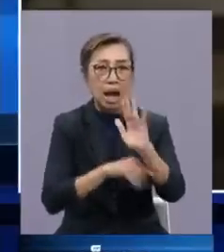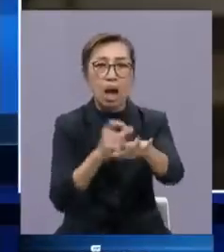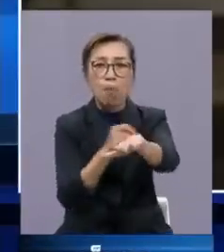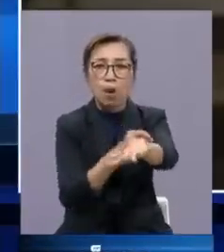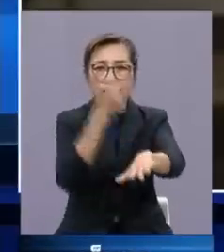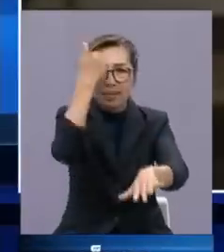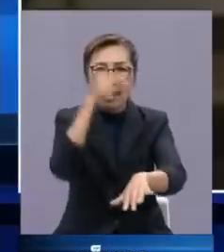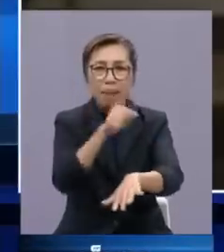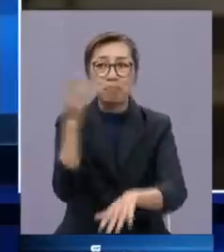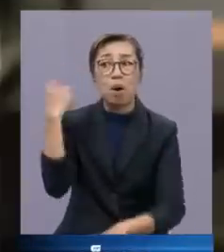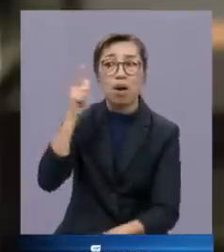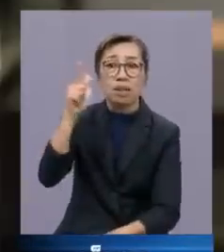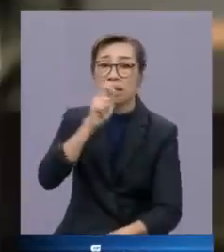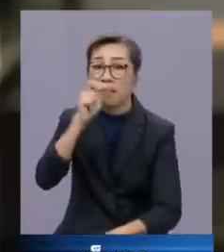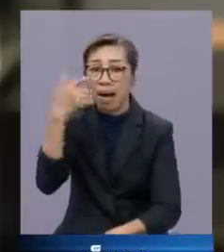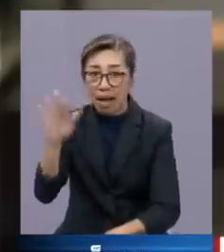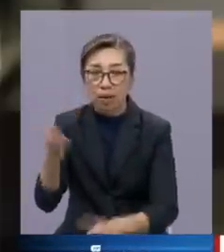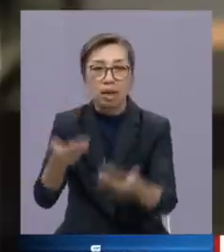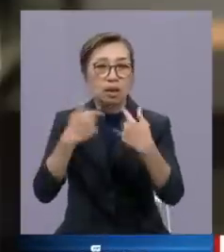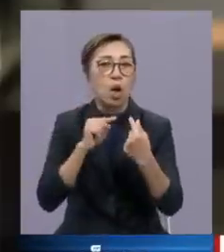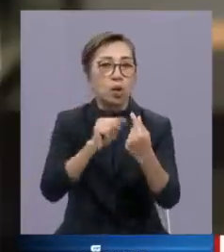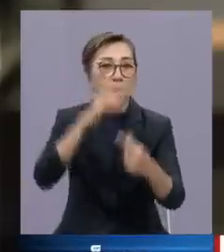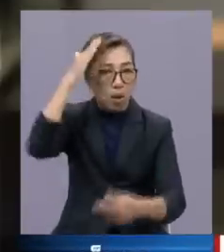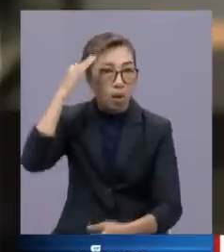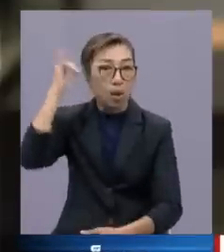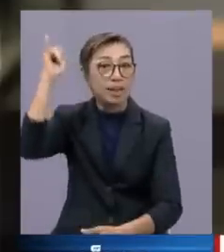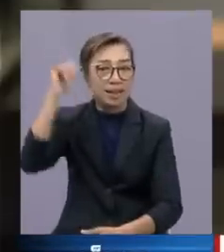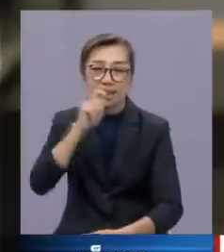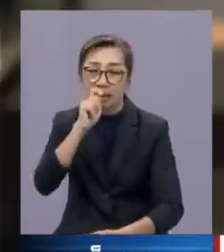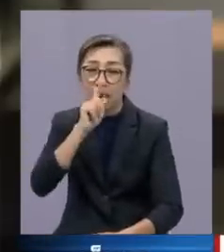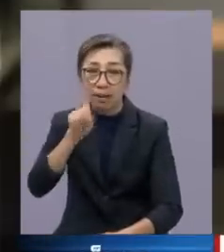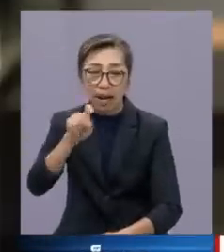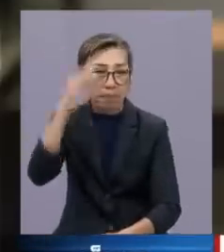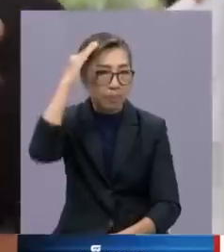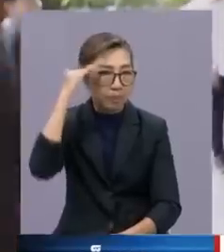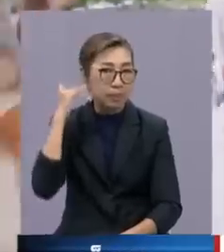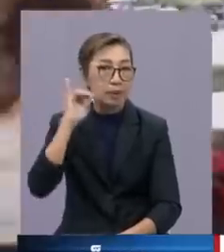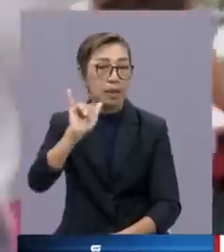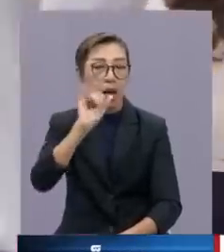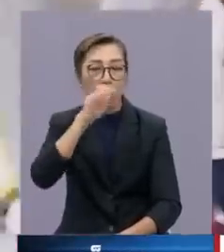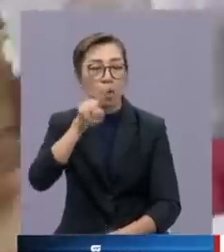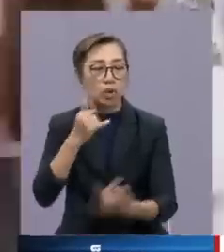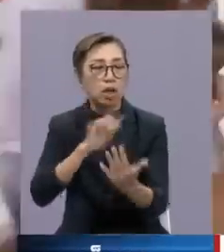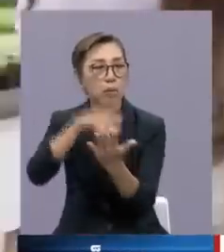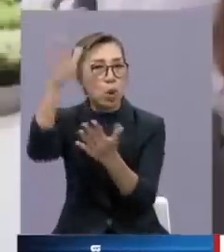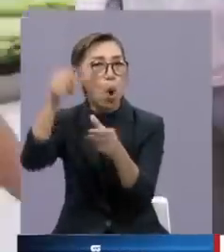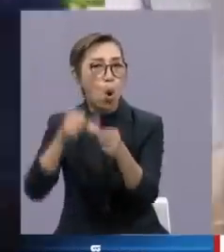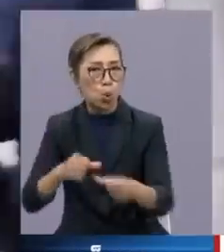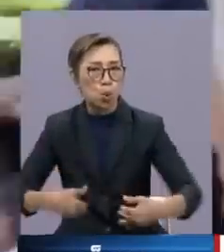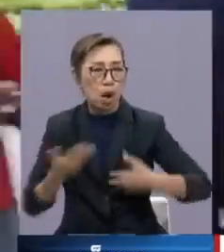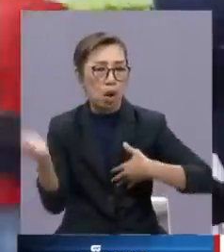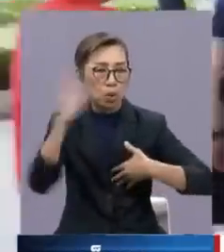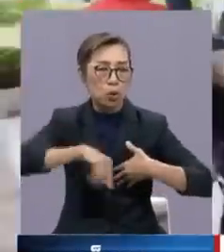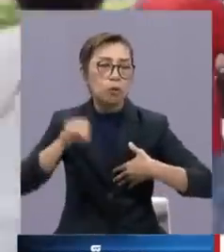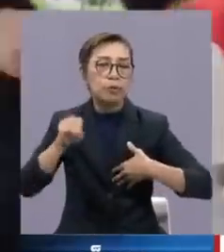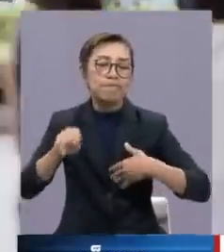าตั้งแต่รอบคุณทักษิณมาสัมภาษณ์คุณยิ่งลักษณ์นะฮะมีคีย์เวิร์ดหลายคำเหมือนกันนะครับคุณยิ่งลักษณ์ก็บอกว่าใช้ชีวิตในต่างประเทศทุกวันนี้พยาย